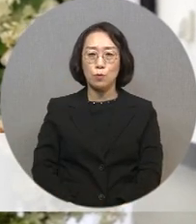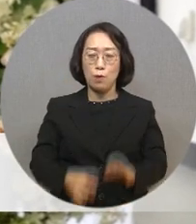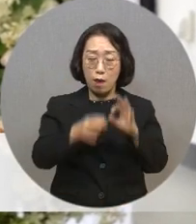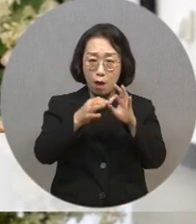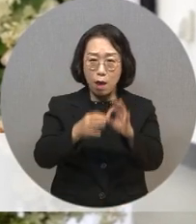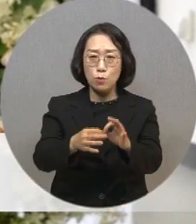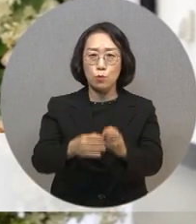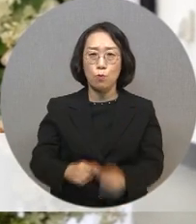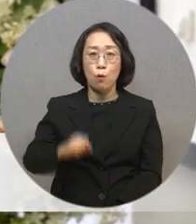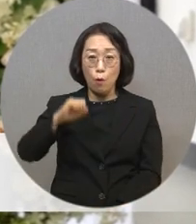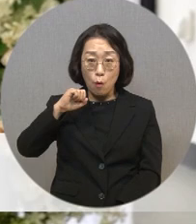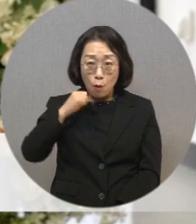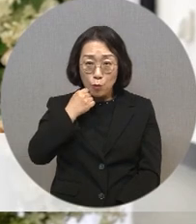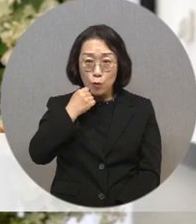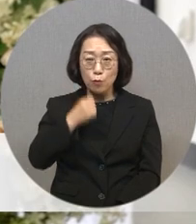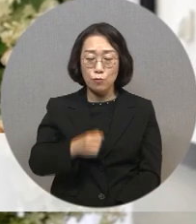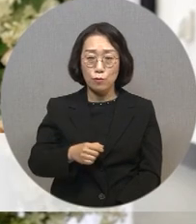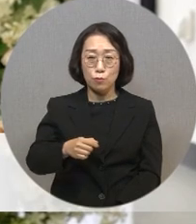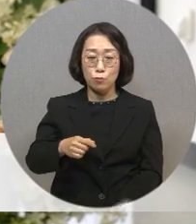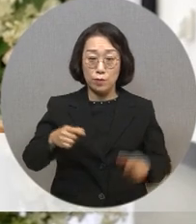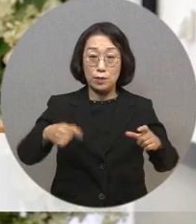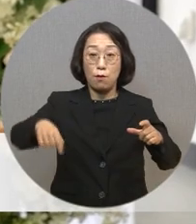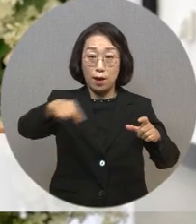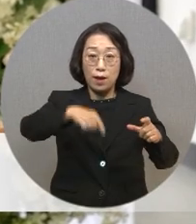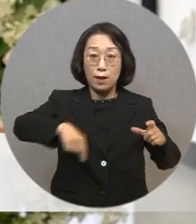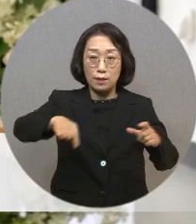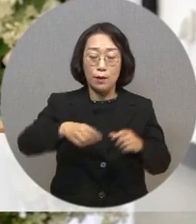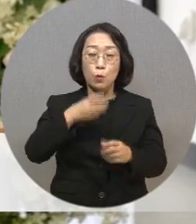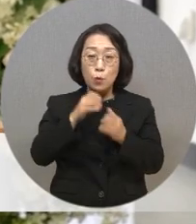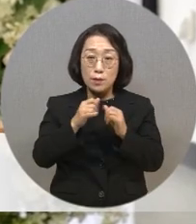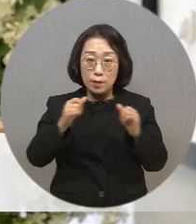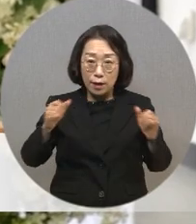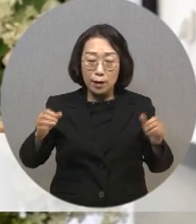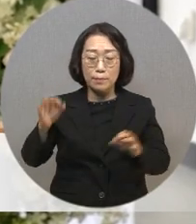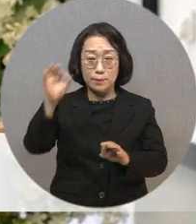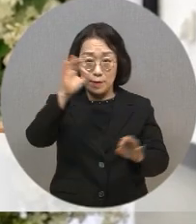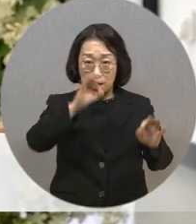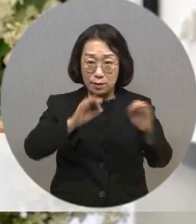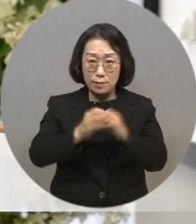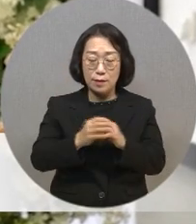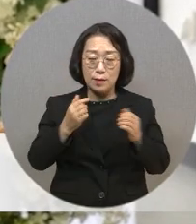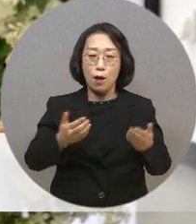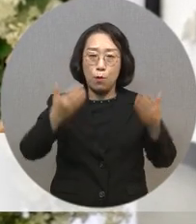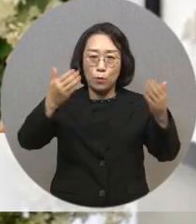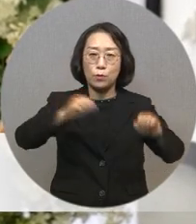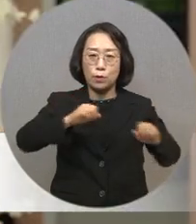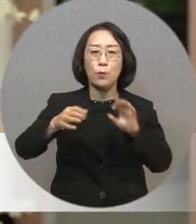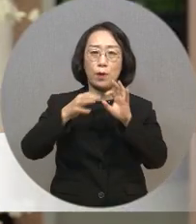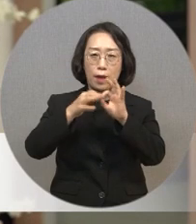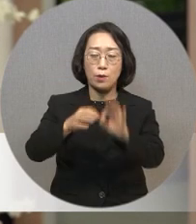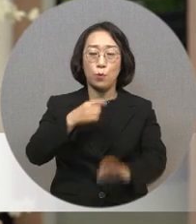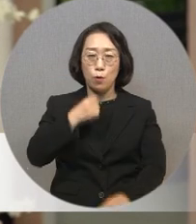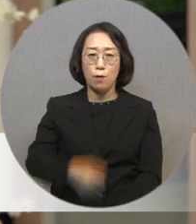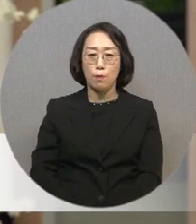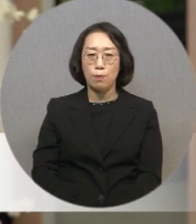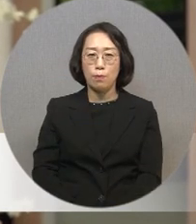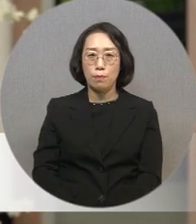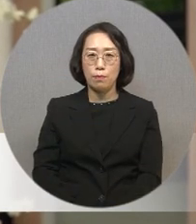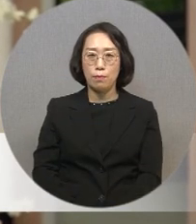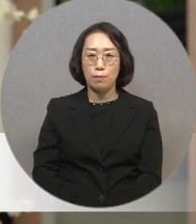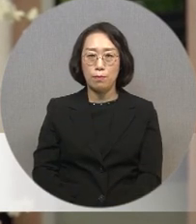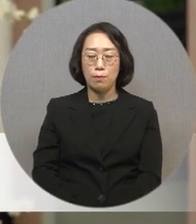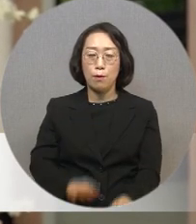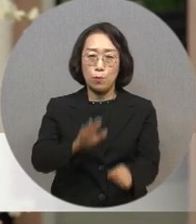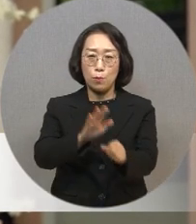계속 소외된 우리 그 임실군 내 어르신들을 위해서 계속 자원봉사를 해 나가겠습니다. 편성할 수 있도록